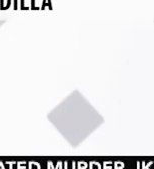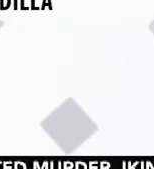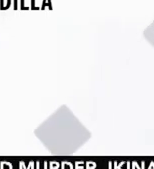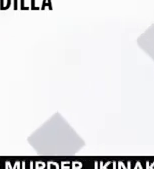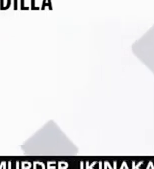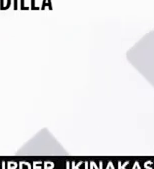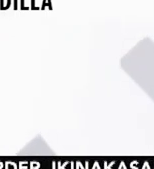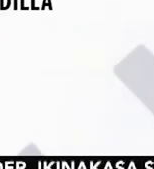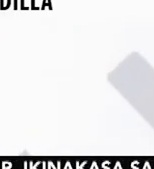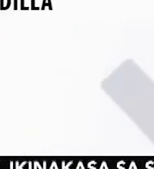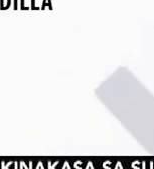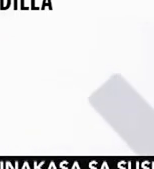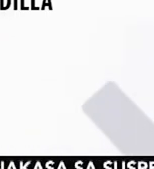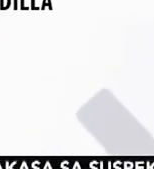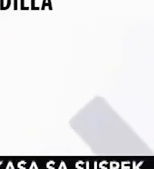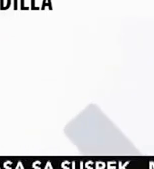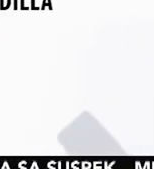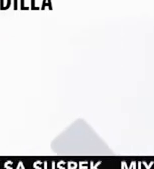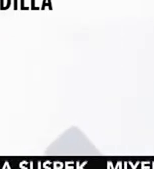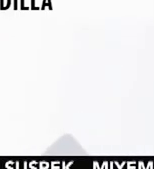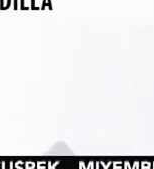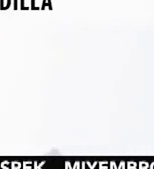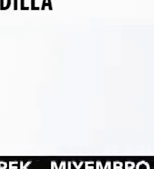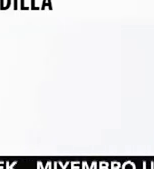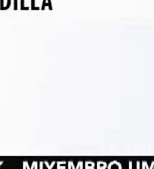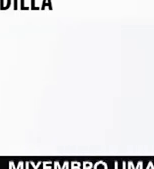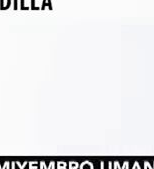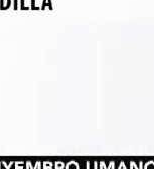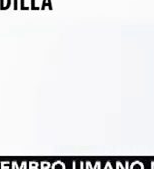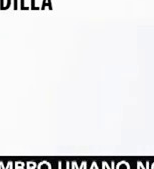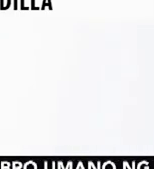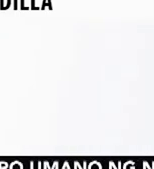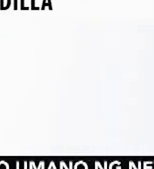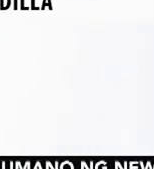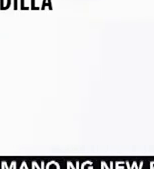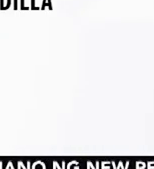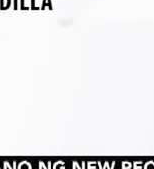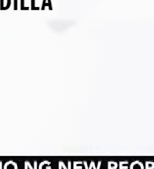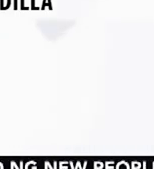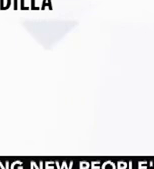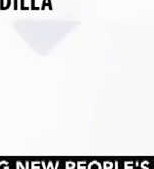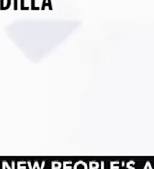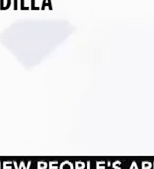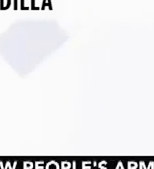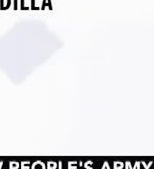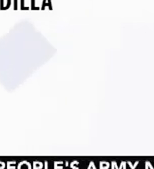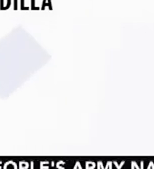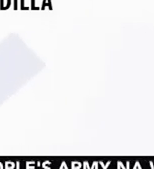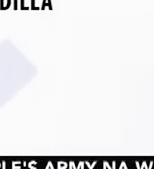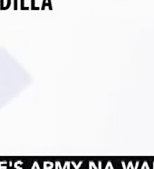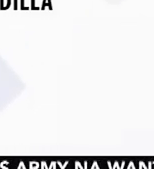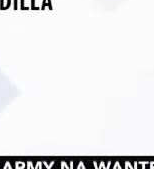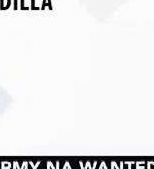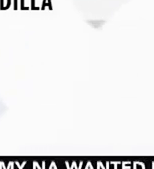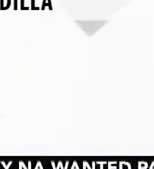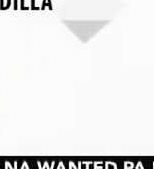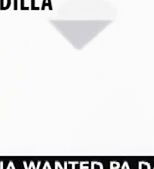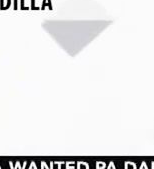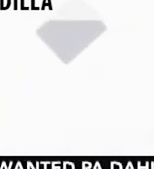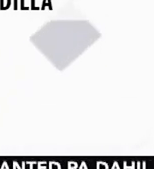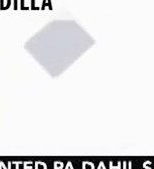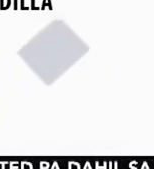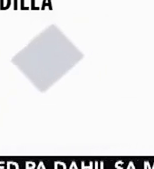si Robin at madaling turuan. Yes, he is not a lawyer, pero with his heart and passion to learn, particularly